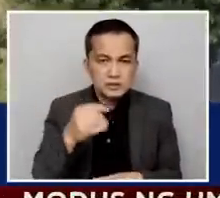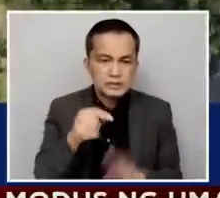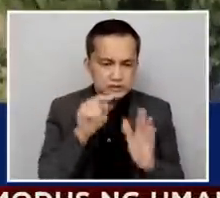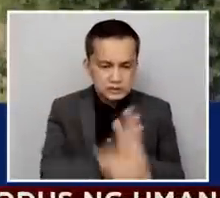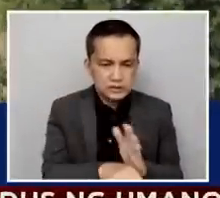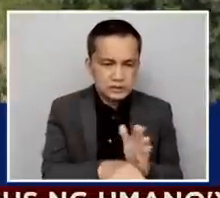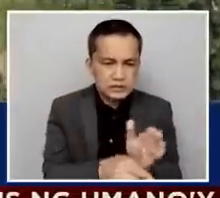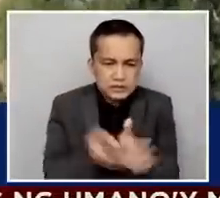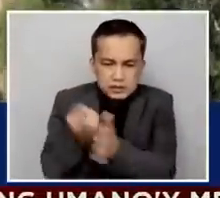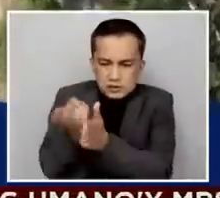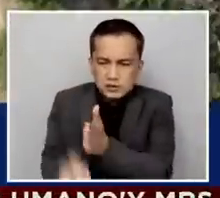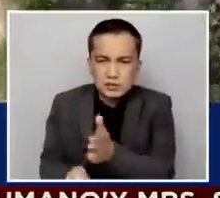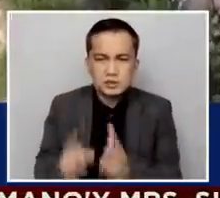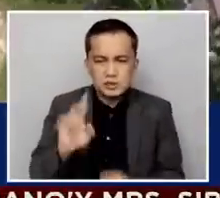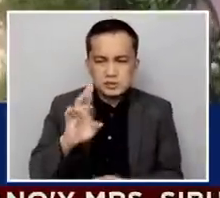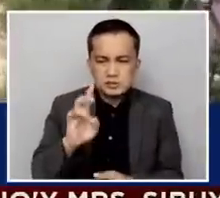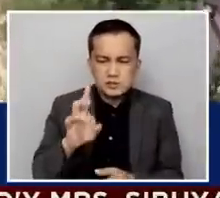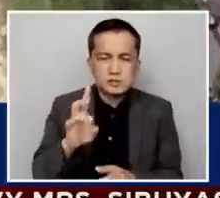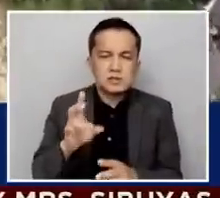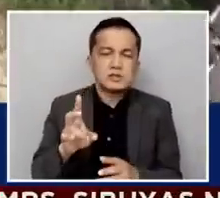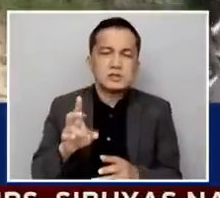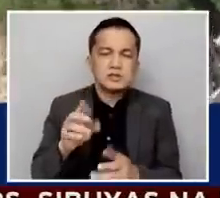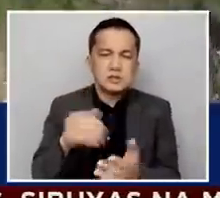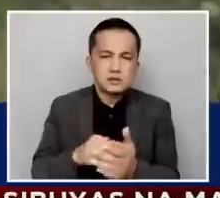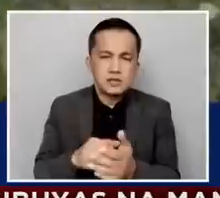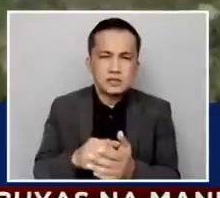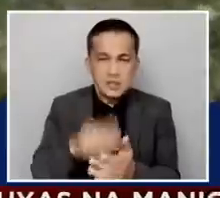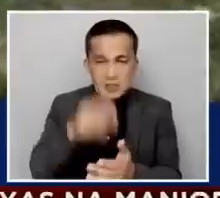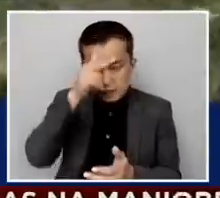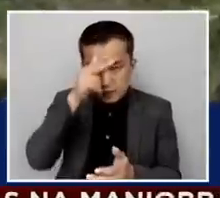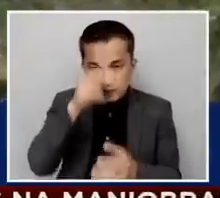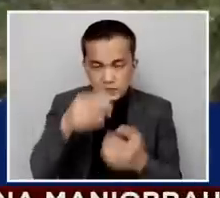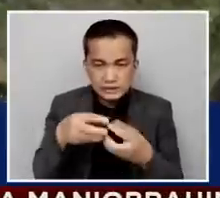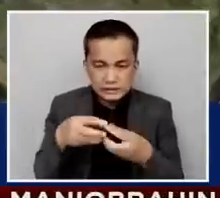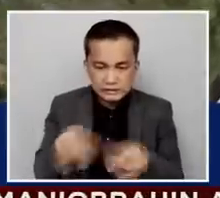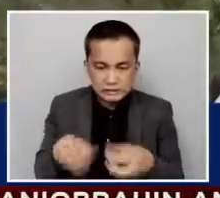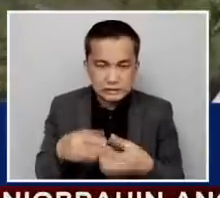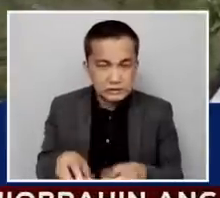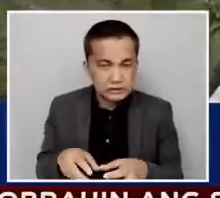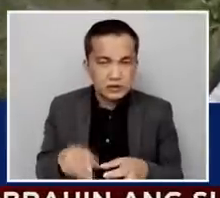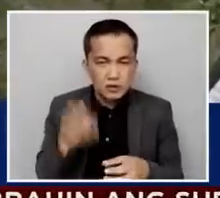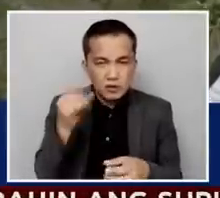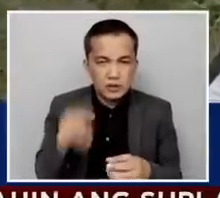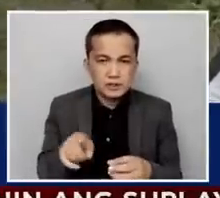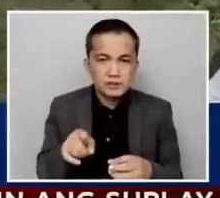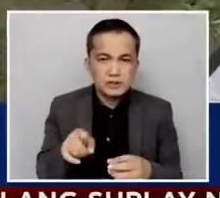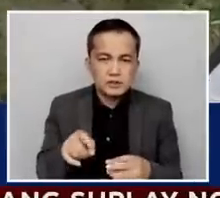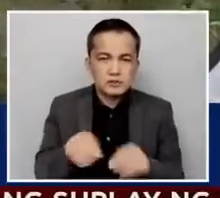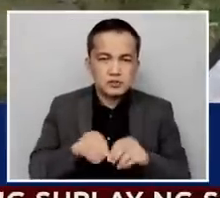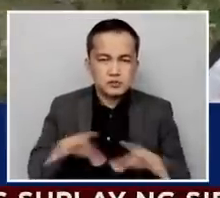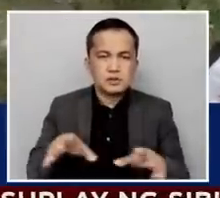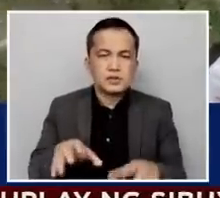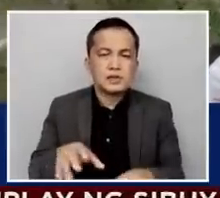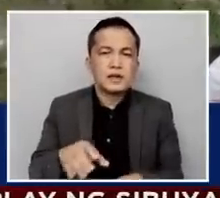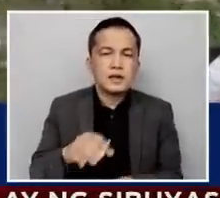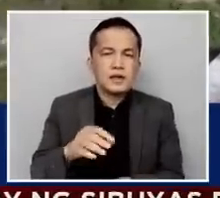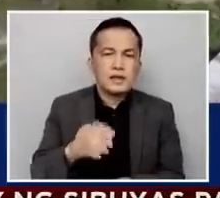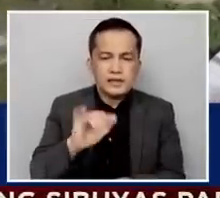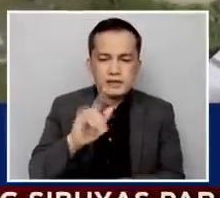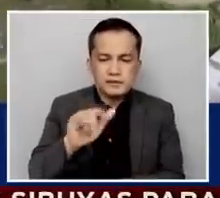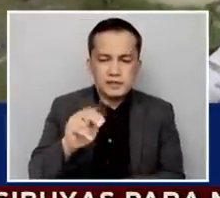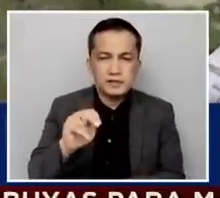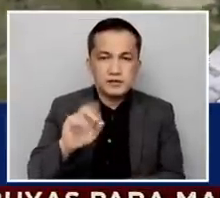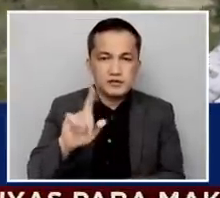nasa 17,000 na layer hens o nangingitlog na manok dahil sa outbreak ng H5N1 strain ng avian